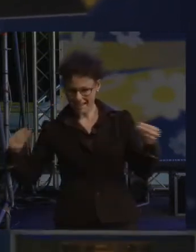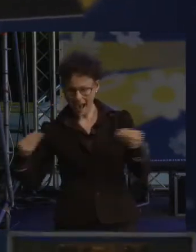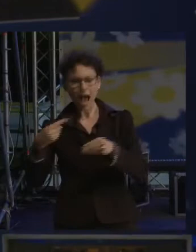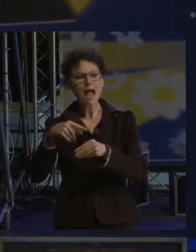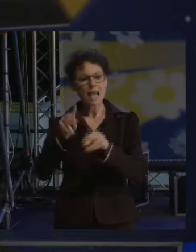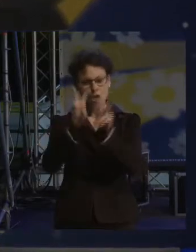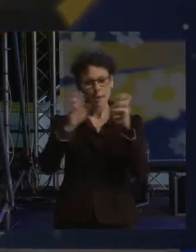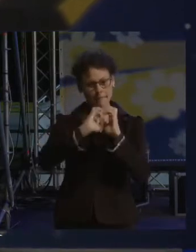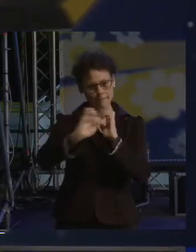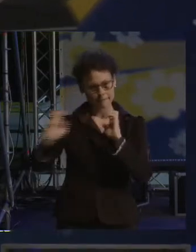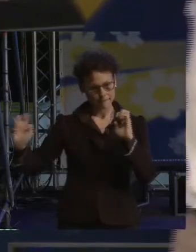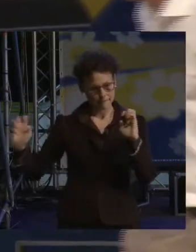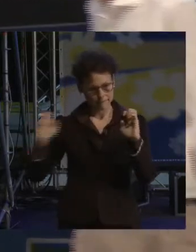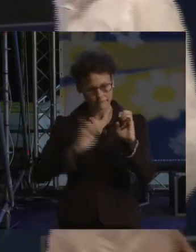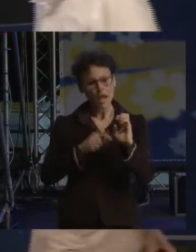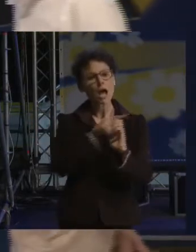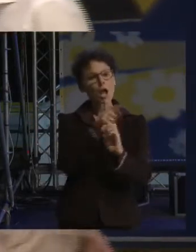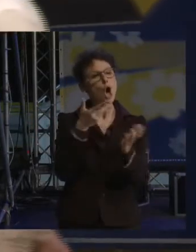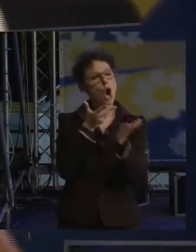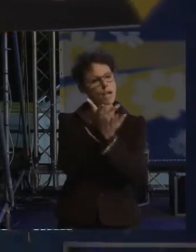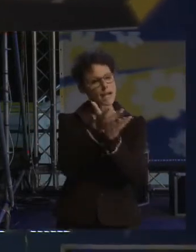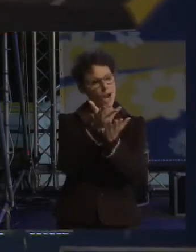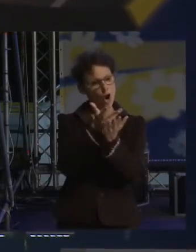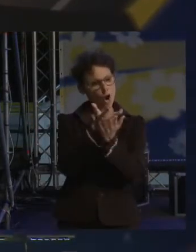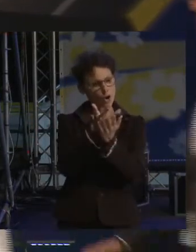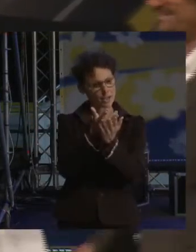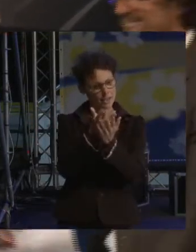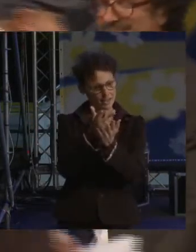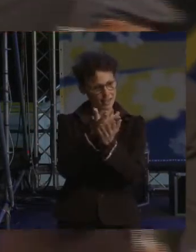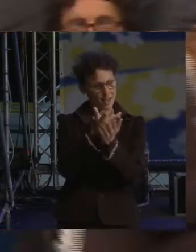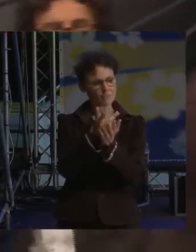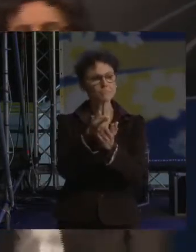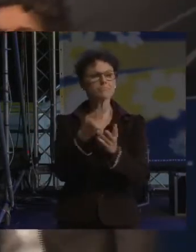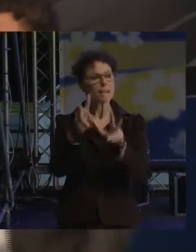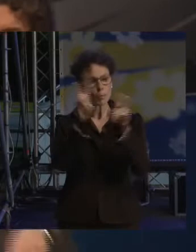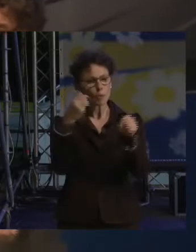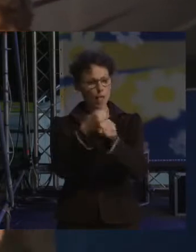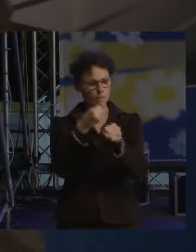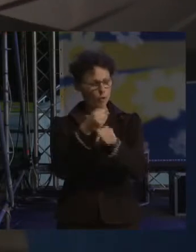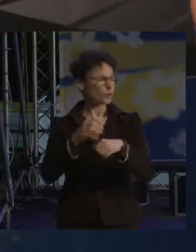che ci racconteranno lo scenario prossimo venturo secondi cinque stelle